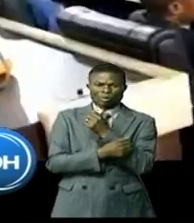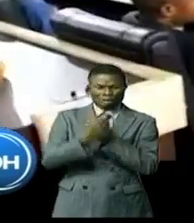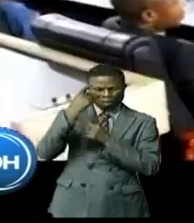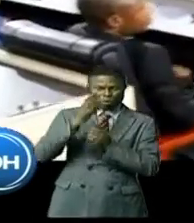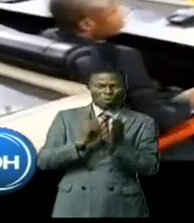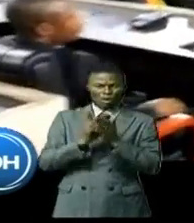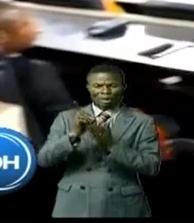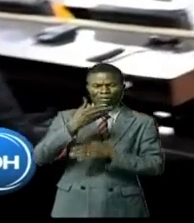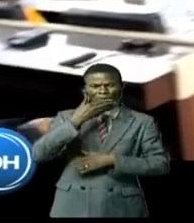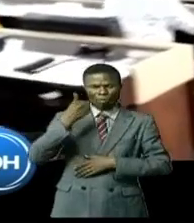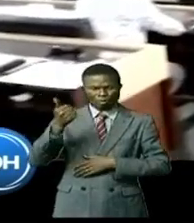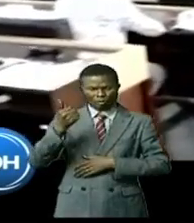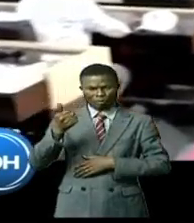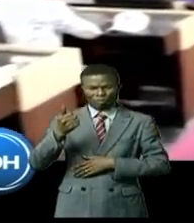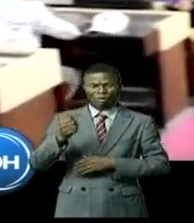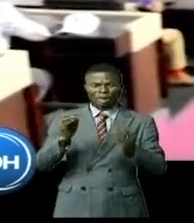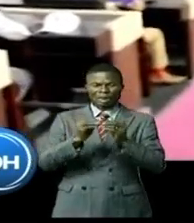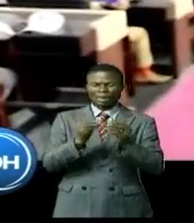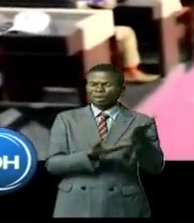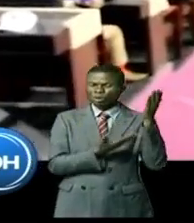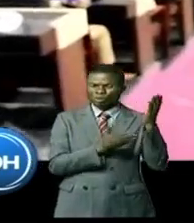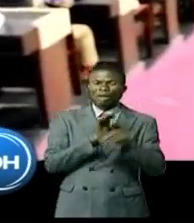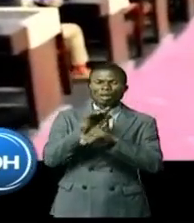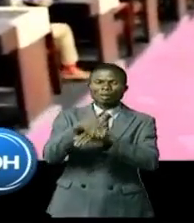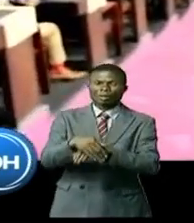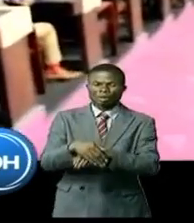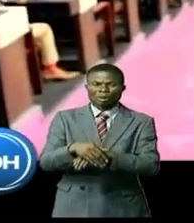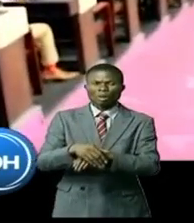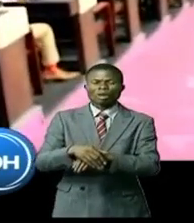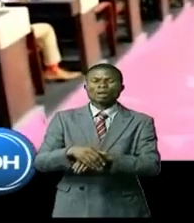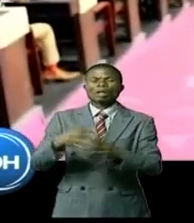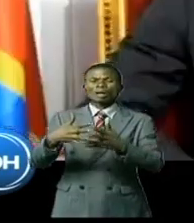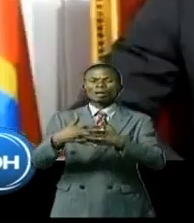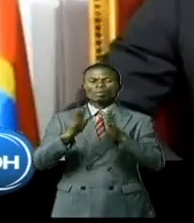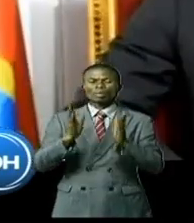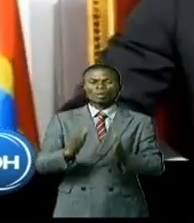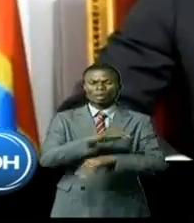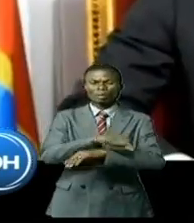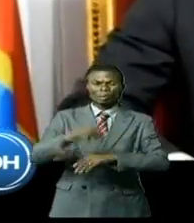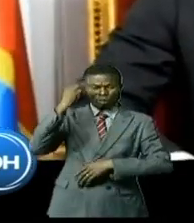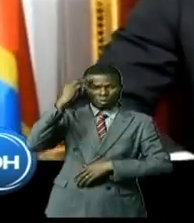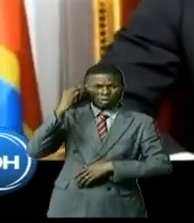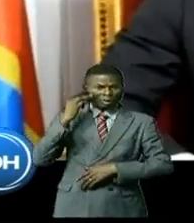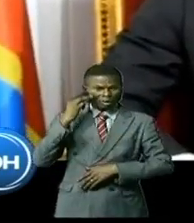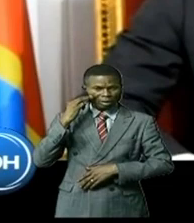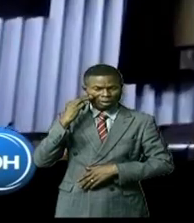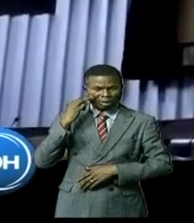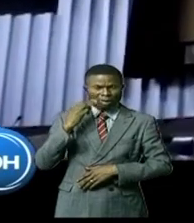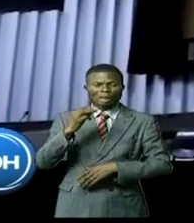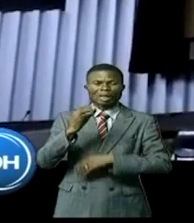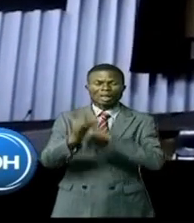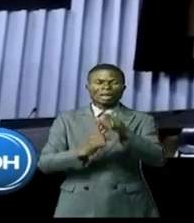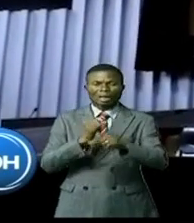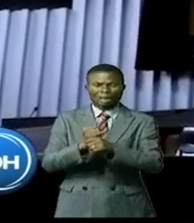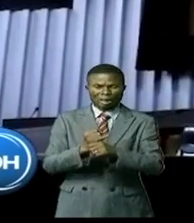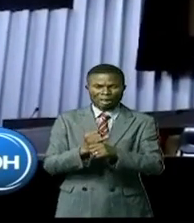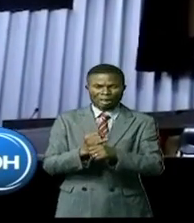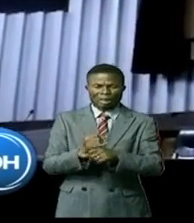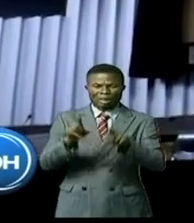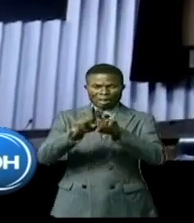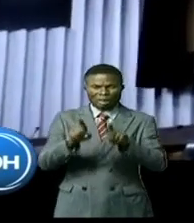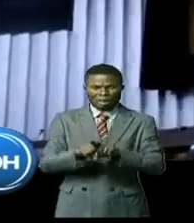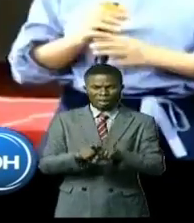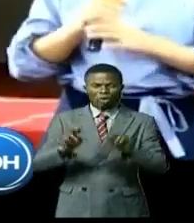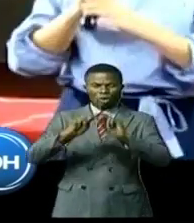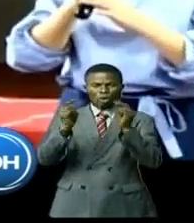développement. Des fructueuses assises qui ont connu la participation de certains partenaires du ministère, dont l'ONG internationale, Youth Fellowship, un